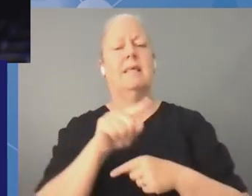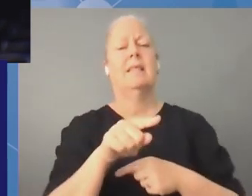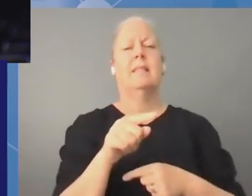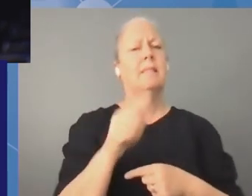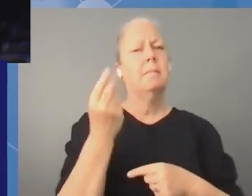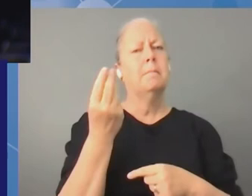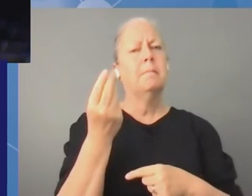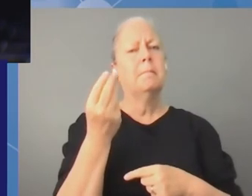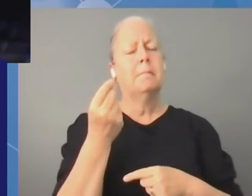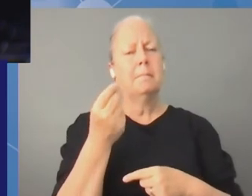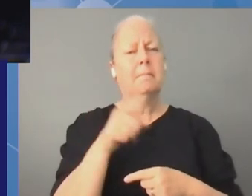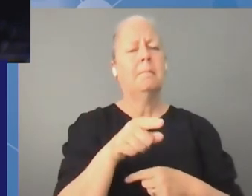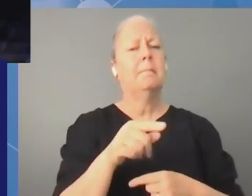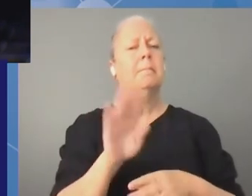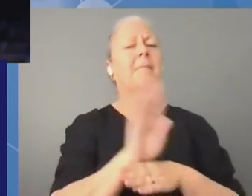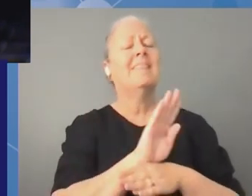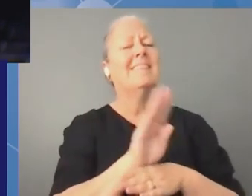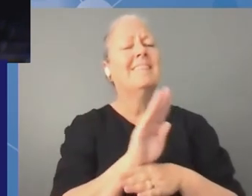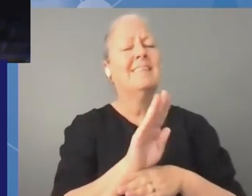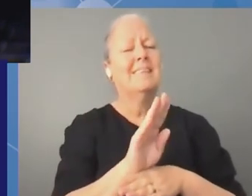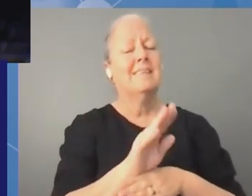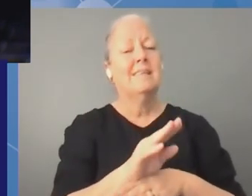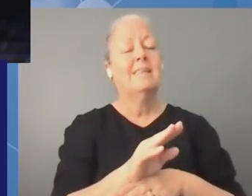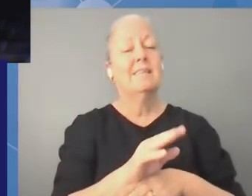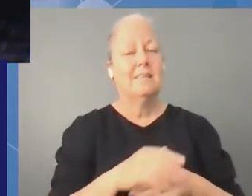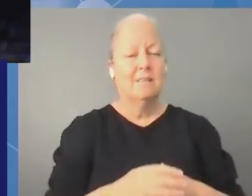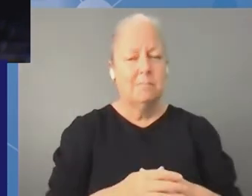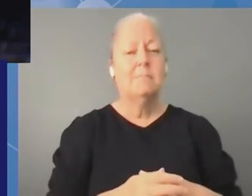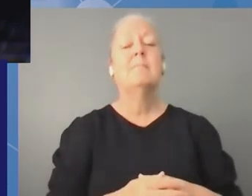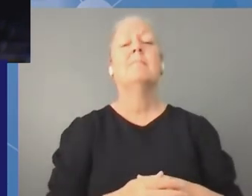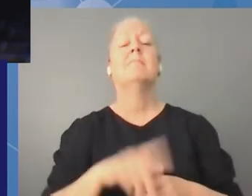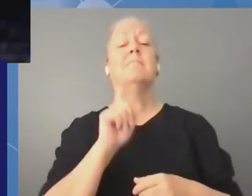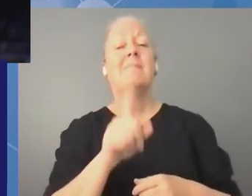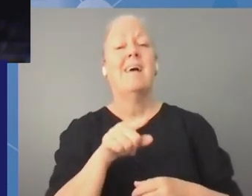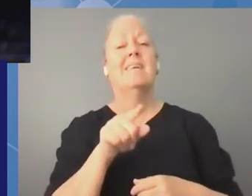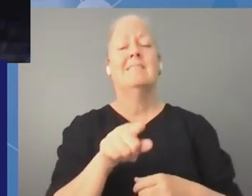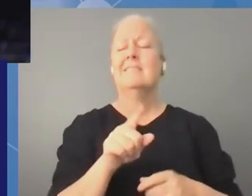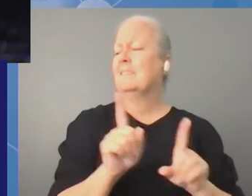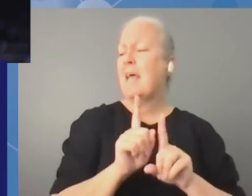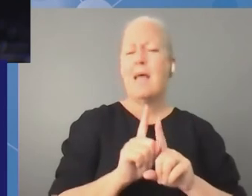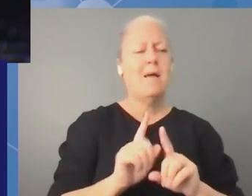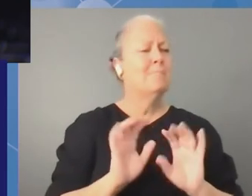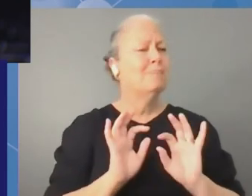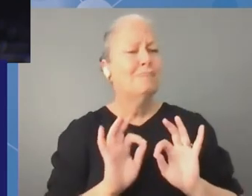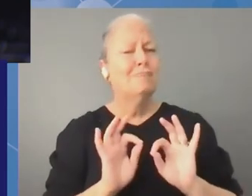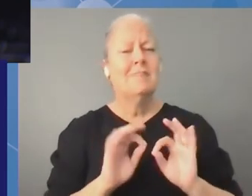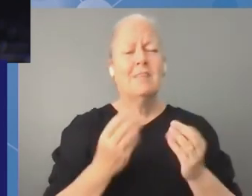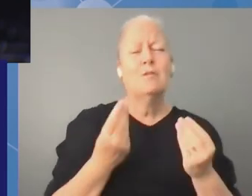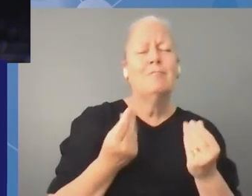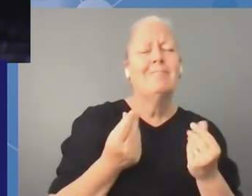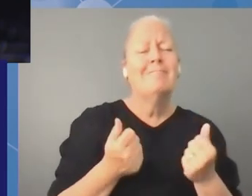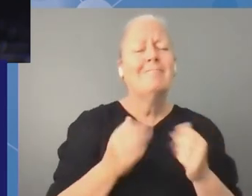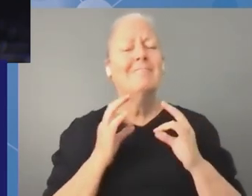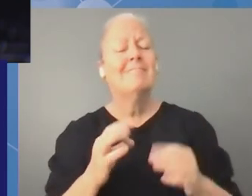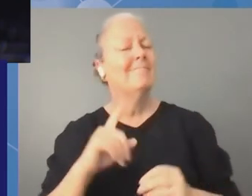洲互联网现在成为一个商业，那我们可以去做的吧，接触互